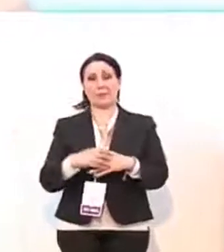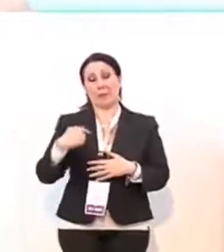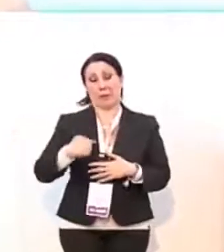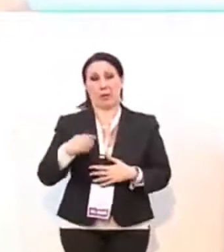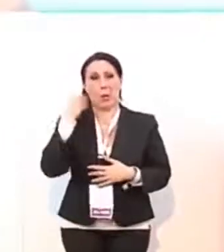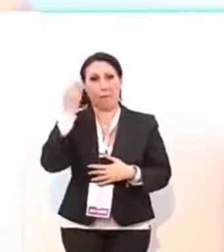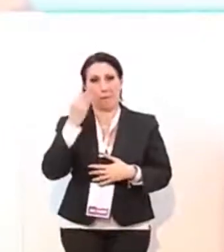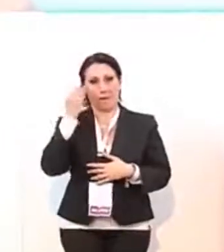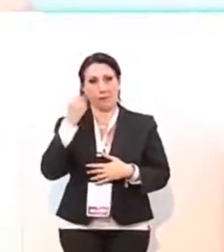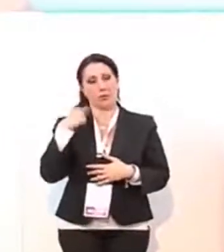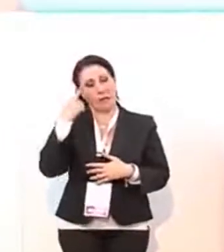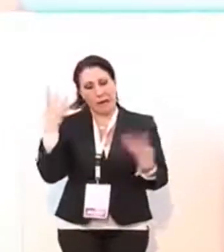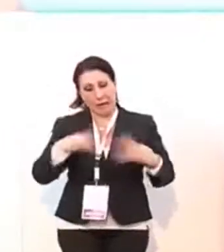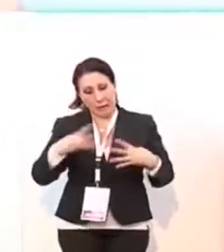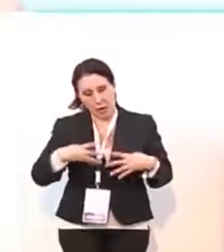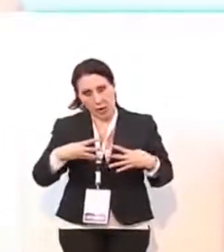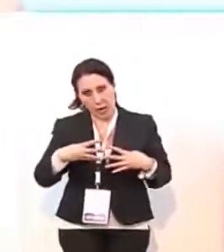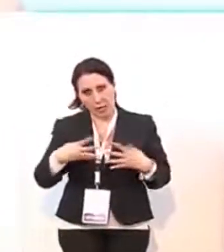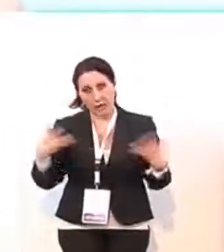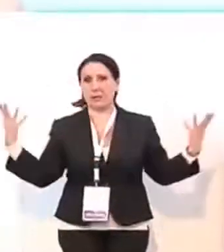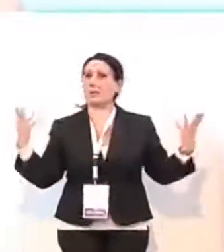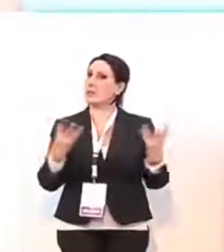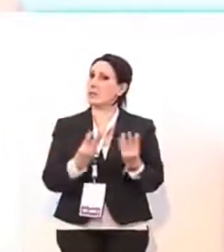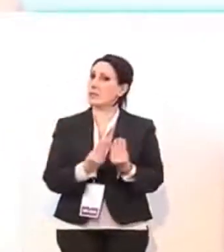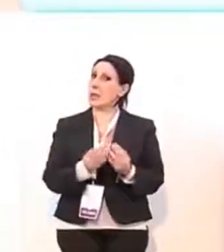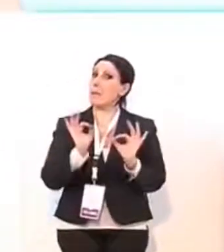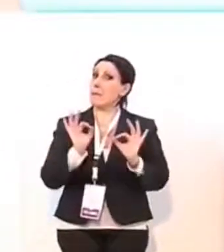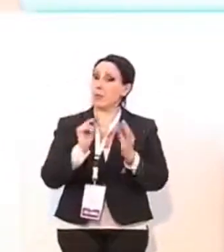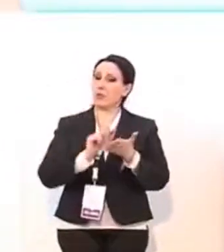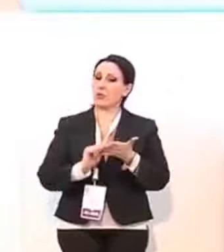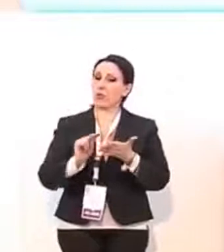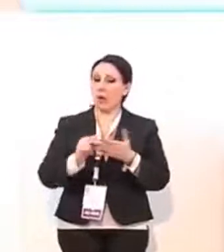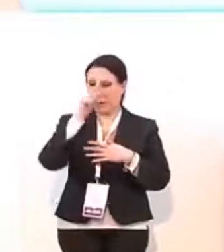che bisogna ragionare e riflettere molto proprio sul tema del